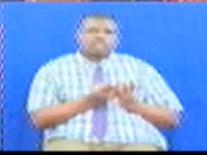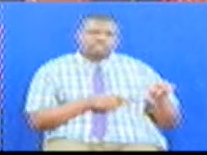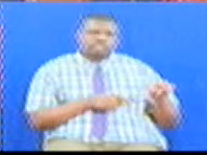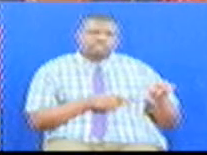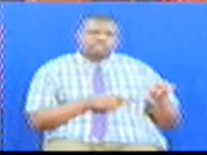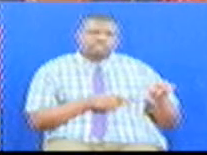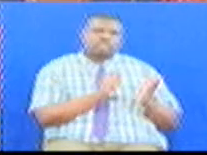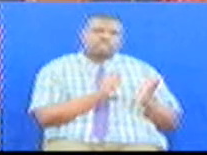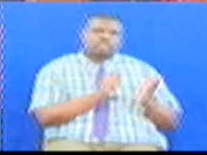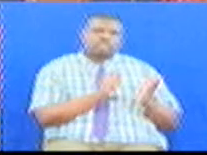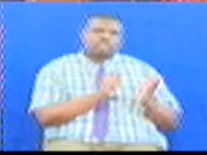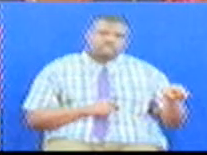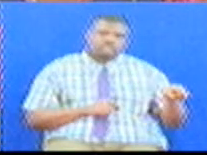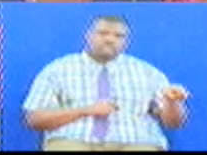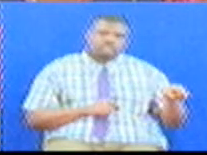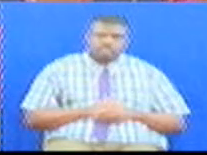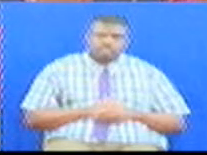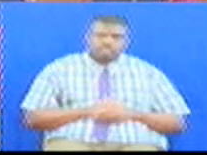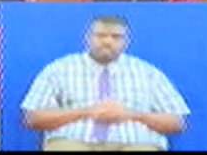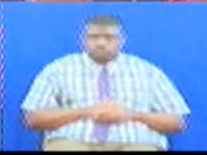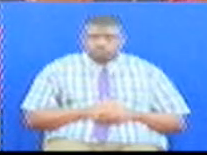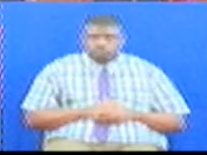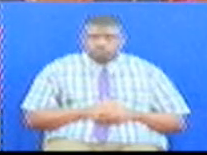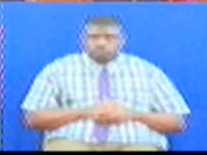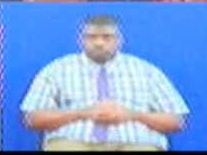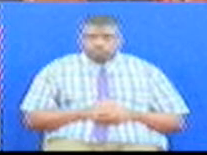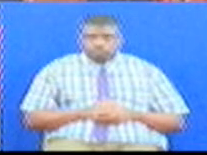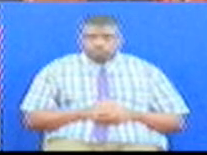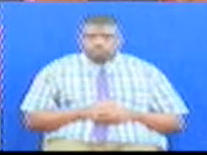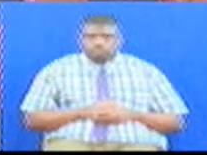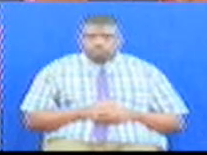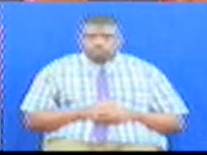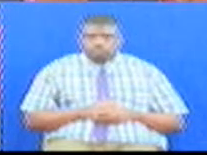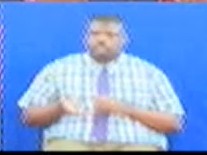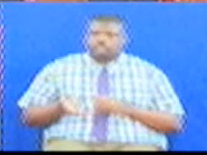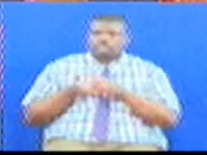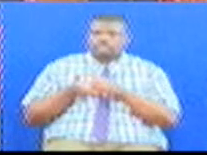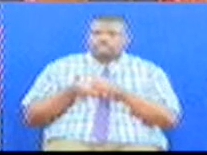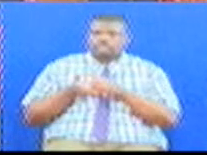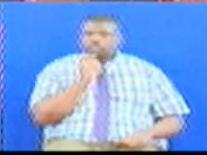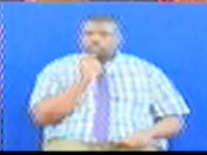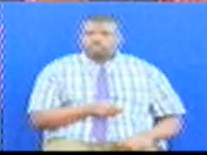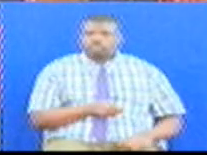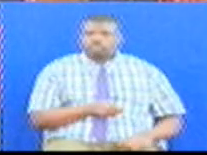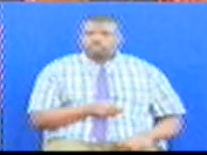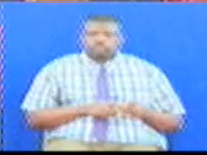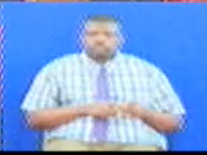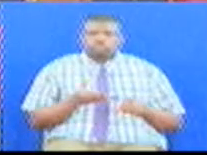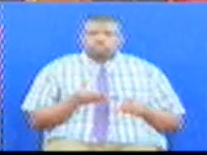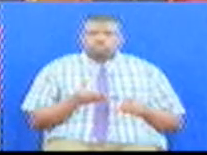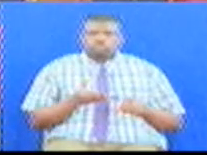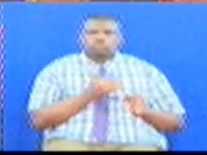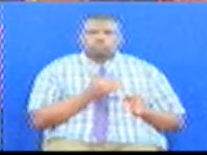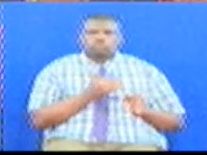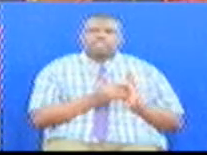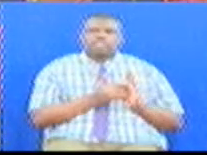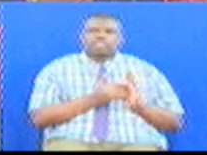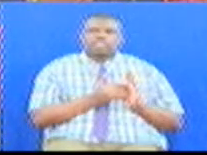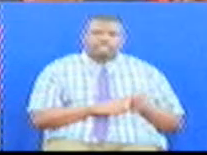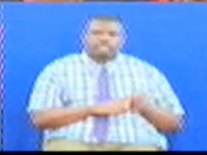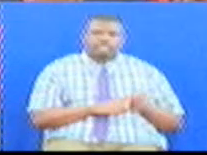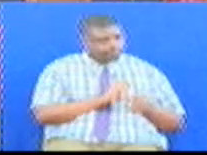tunakiandika. Lakini pia mheshimiwa Naibu Speaker, nilikuwa na comment kwenye swala la sheria ya Interpretation of Laws